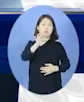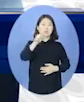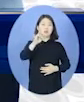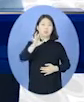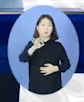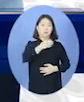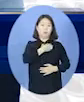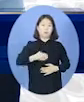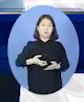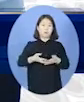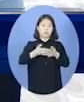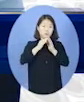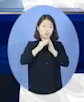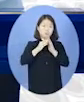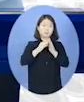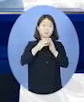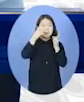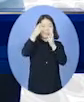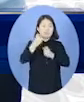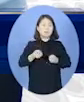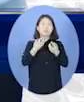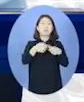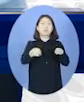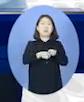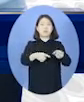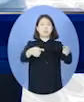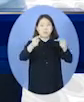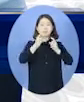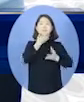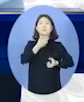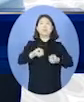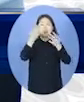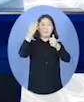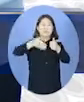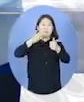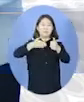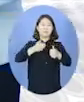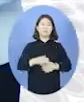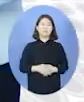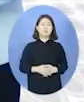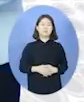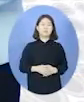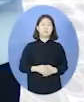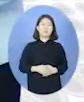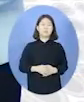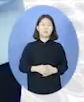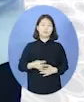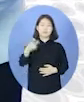불당동 주민센터의 개청식에 함께하셔서 힘찬 시작을 축하해 주시면 어떨까요?